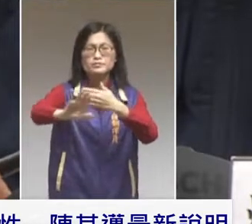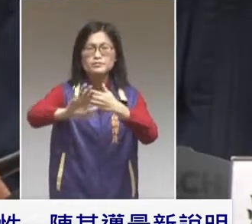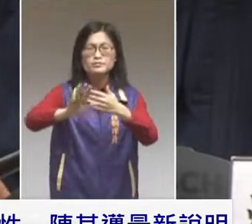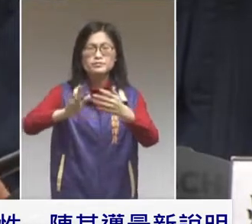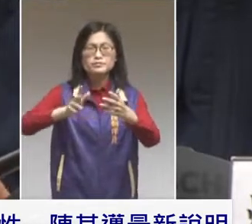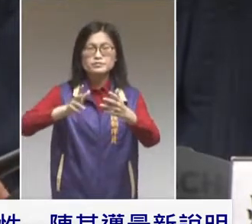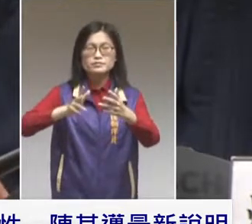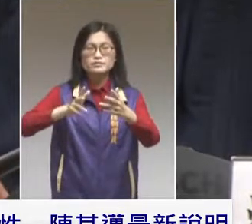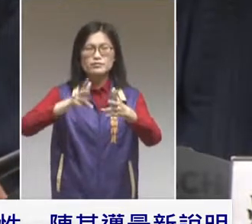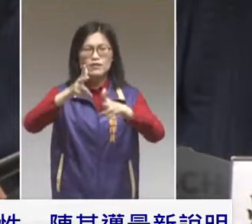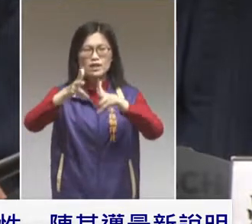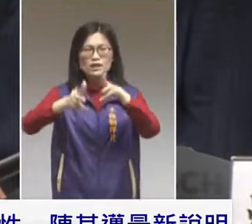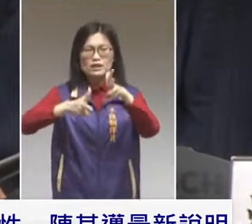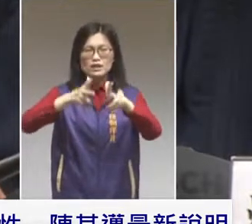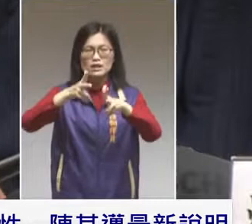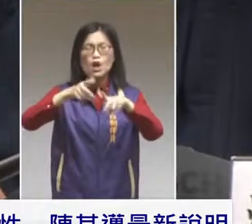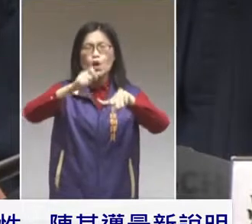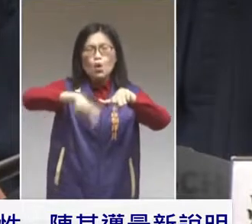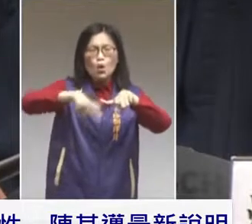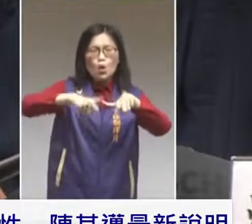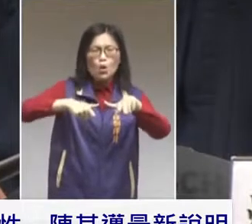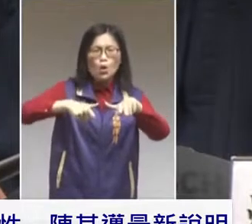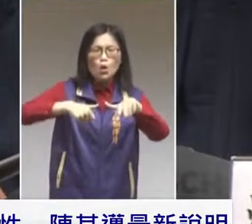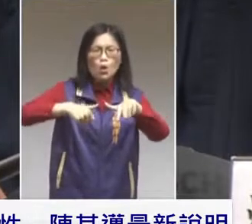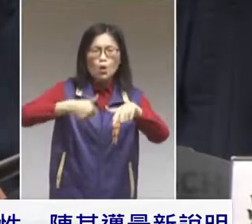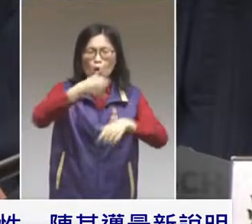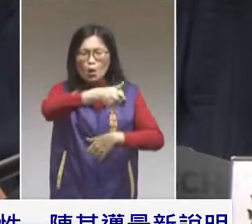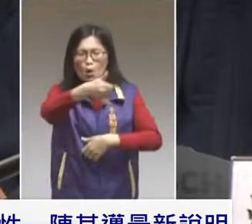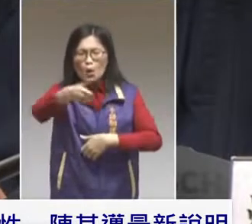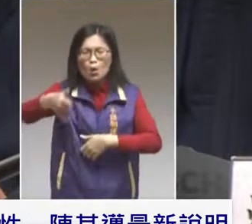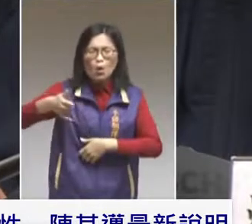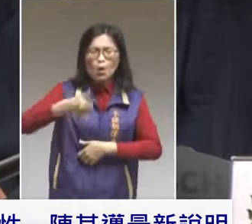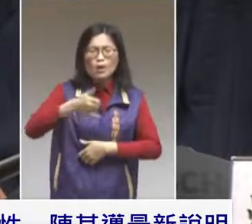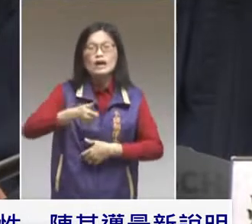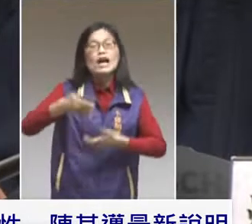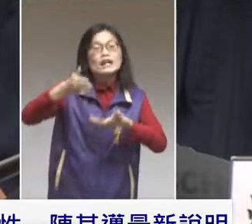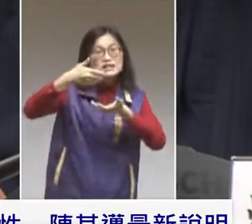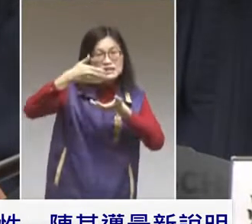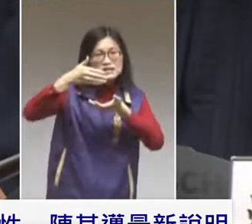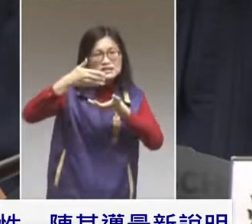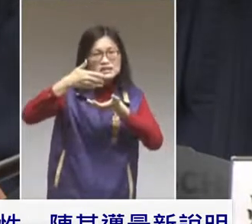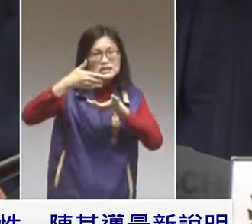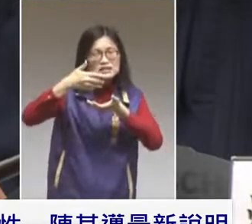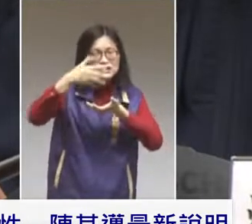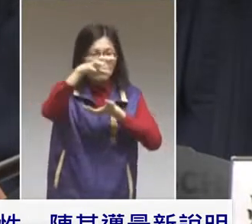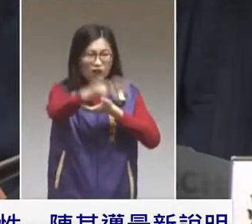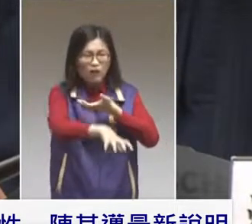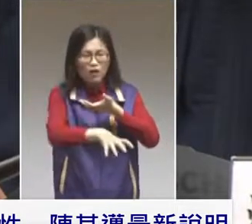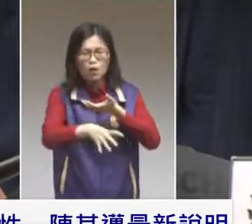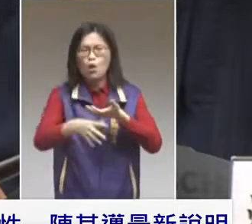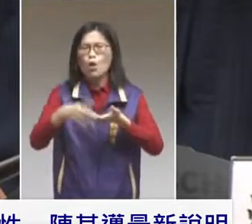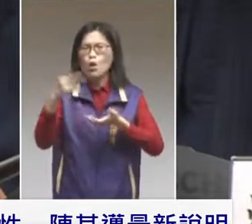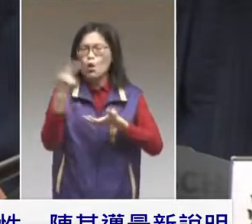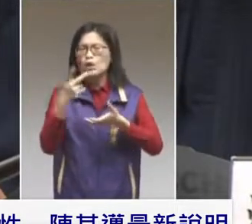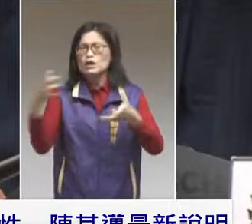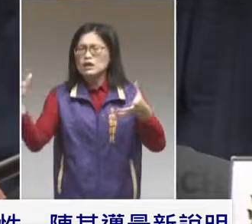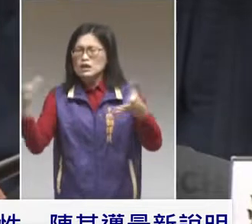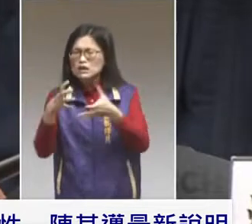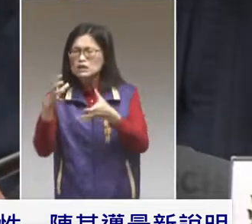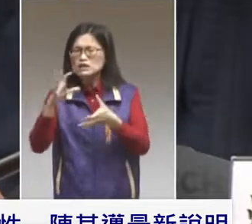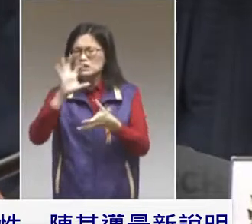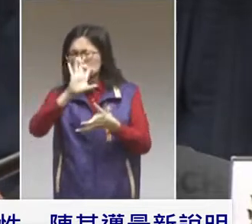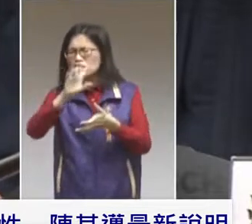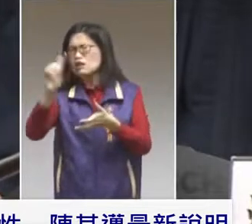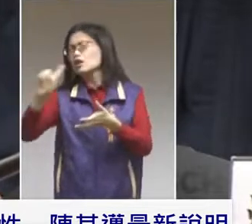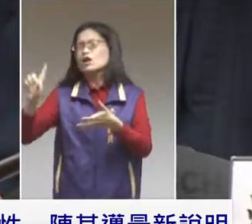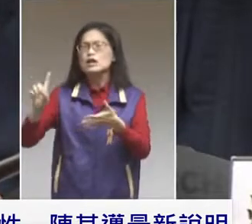还有另外的在整个这个在公司活动的同时呢，包含在餐厅或